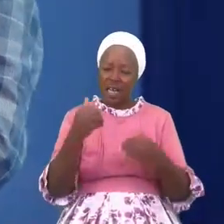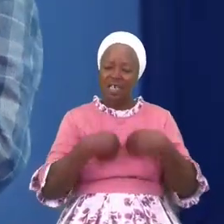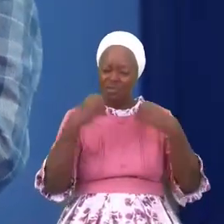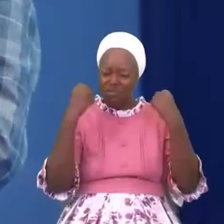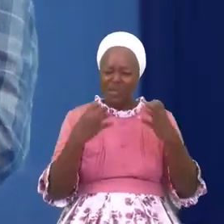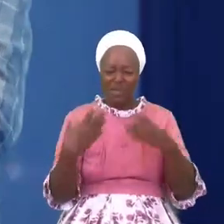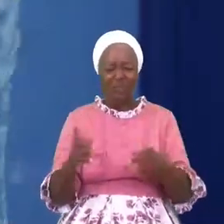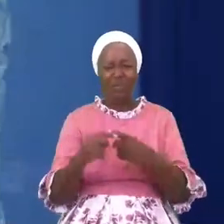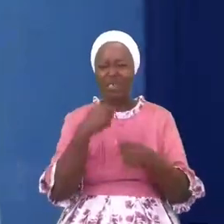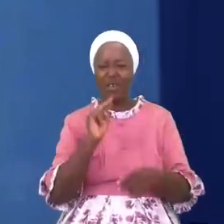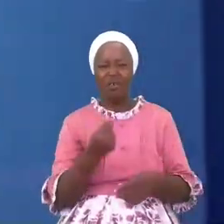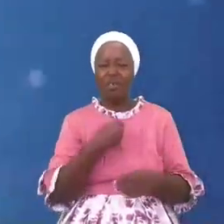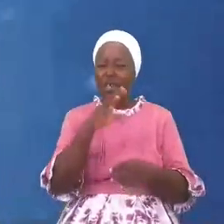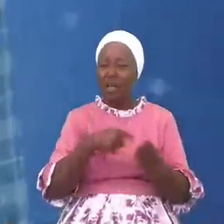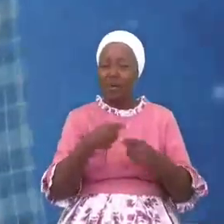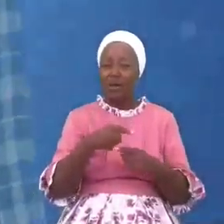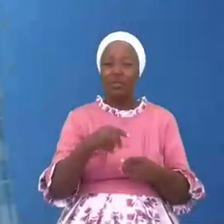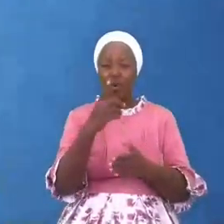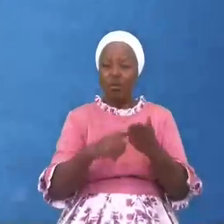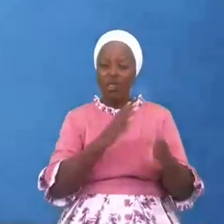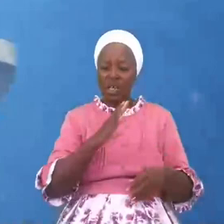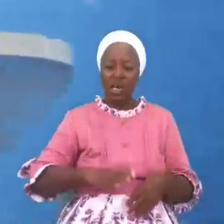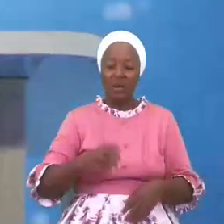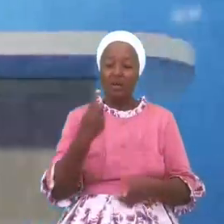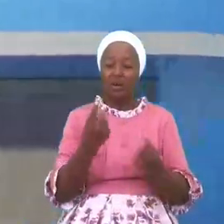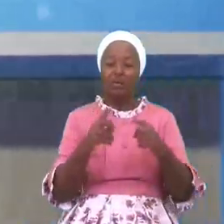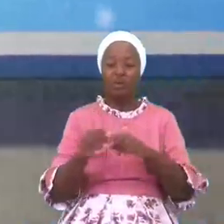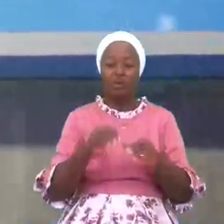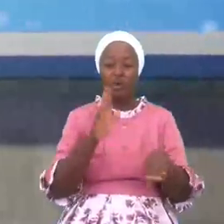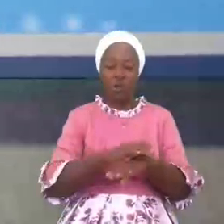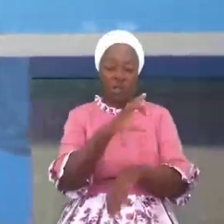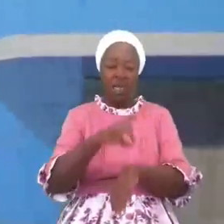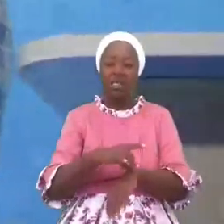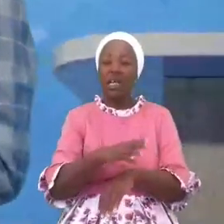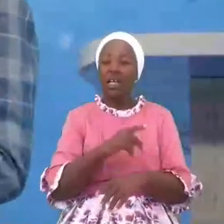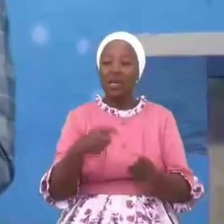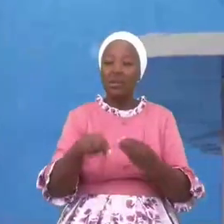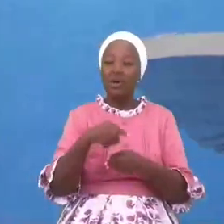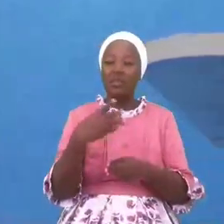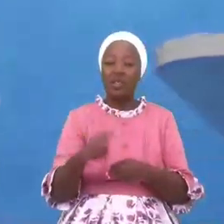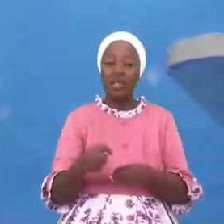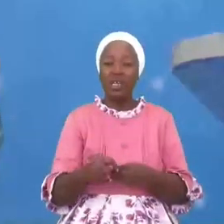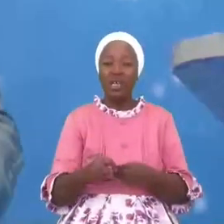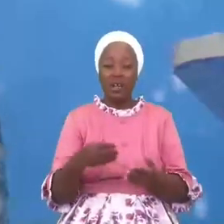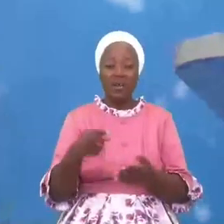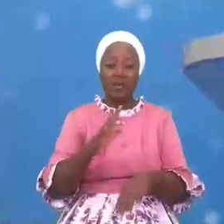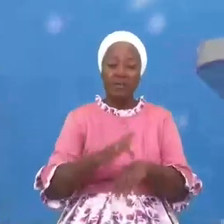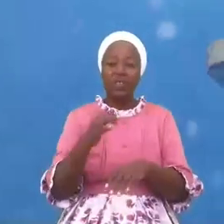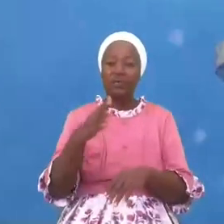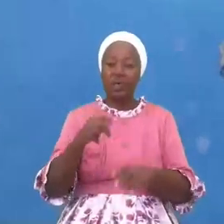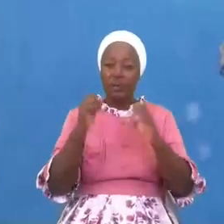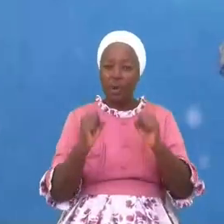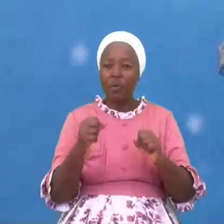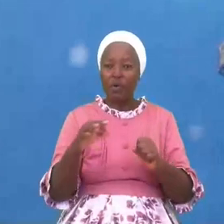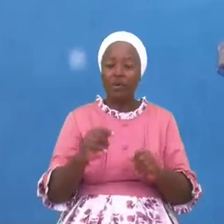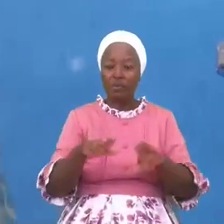dire sur ce que Christ allait venir faire sur la terre. Sur l'effet de la